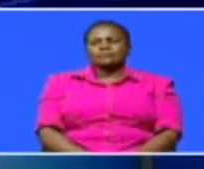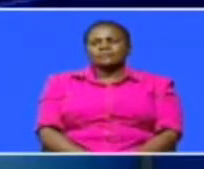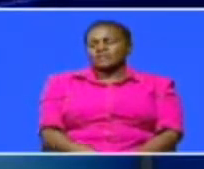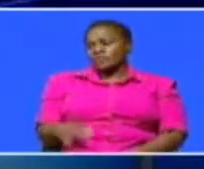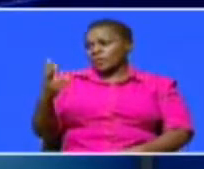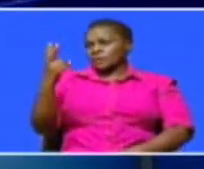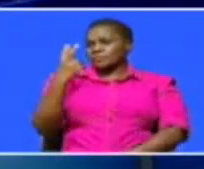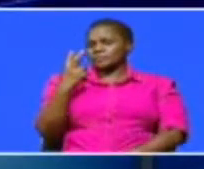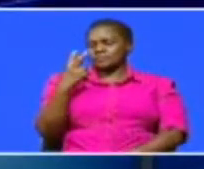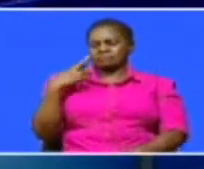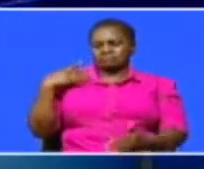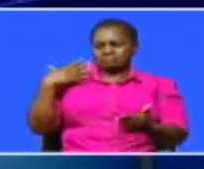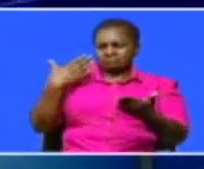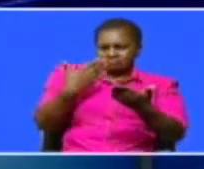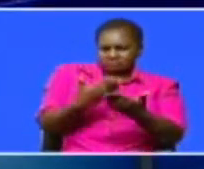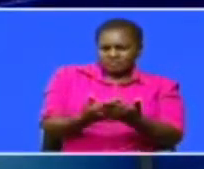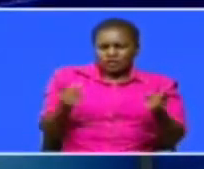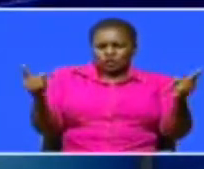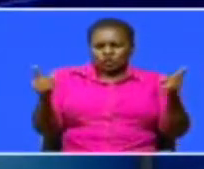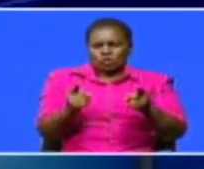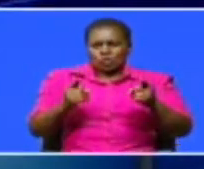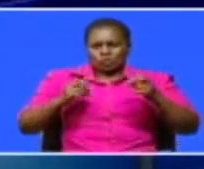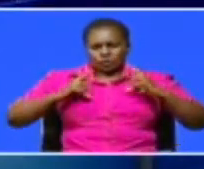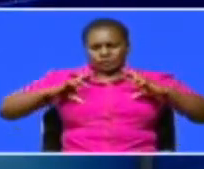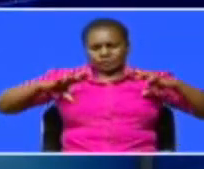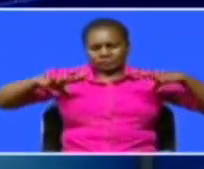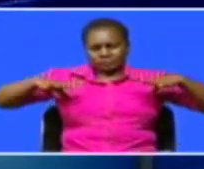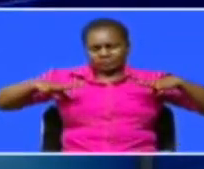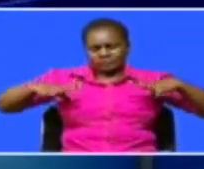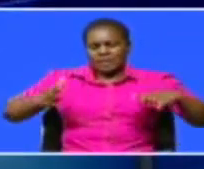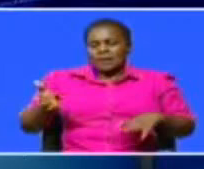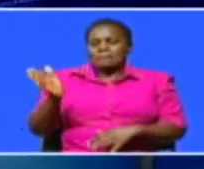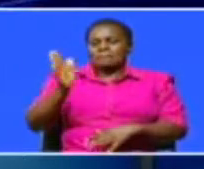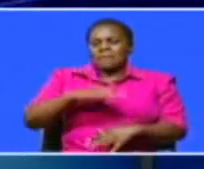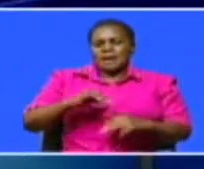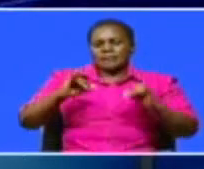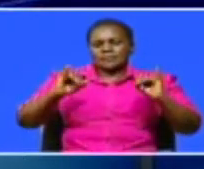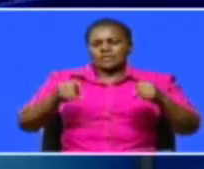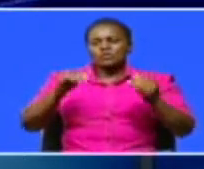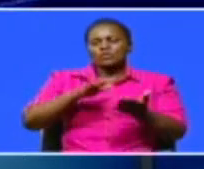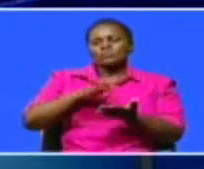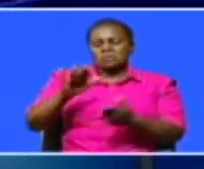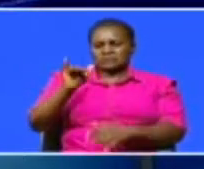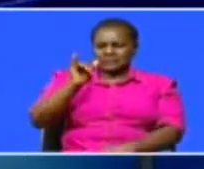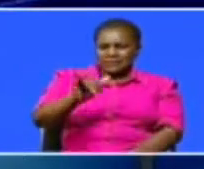Na mtazamaji, kufikia hapo tupate mapumziko mafupi mno na kisha turejee na taarifa zaidi. Salia papo hapo.